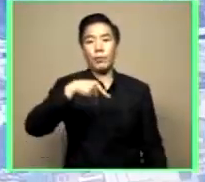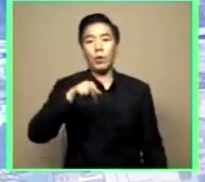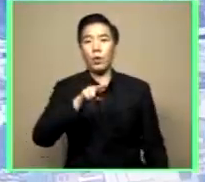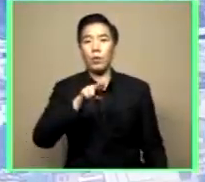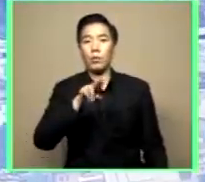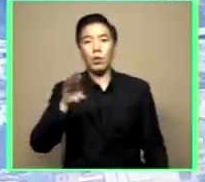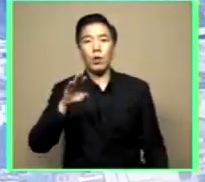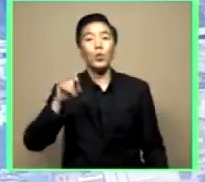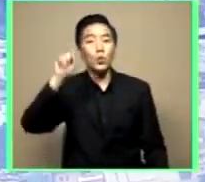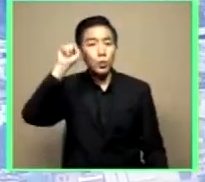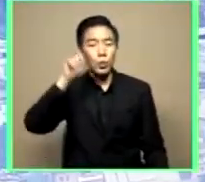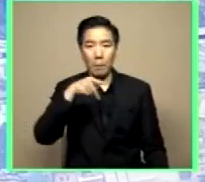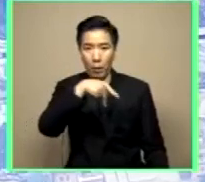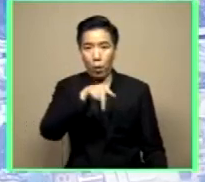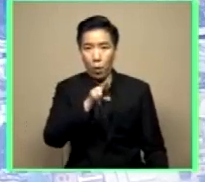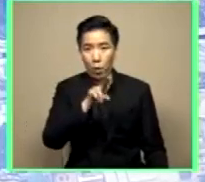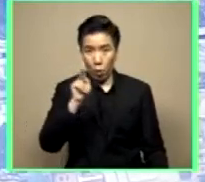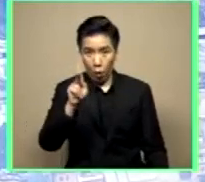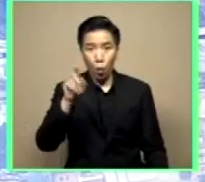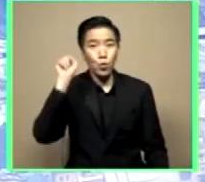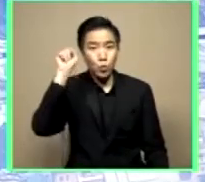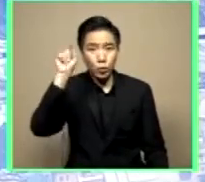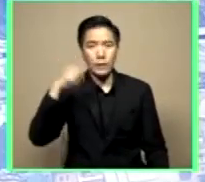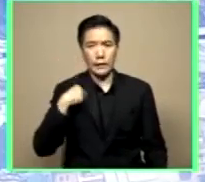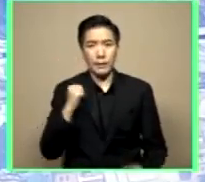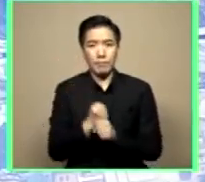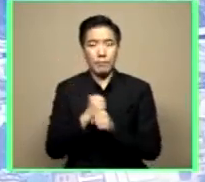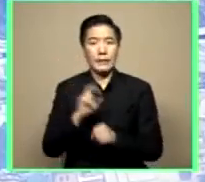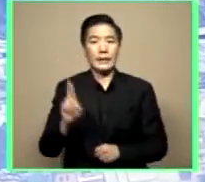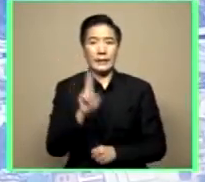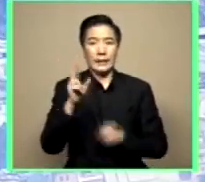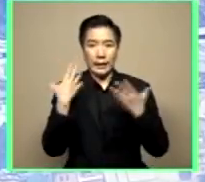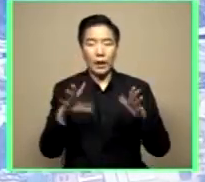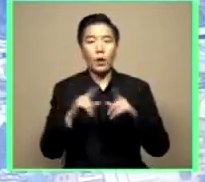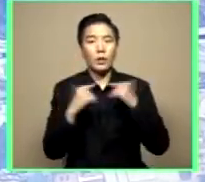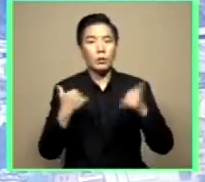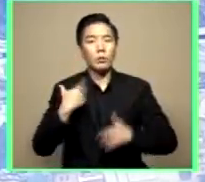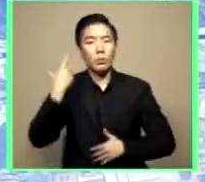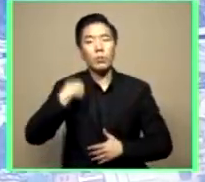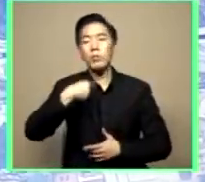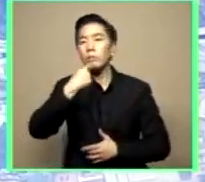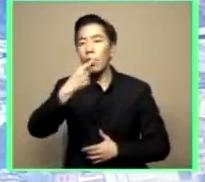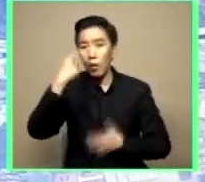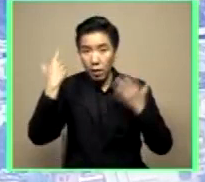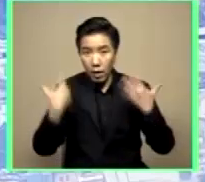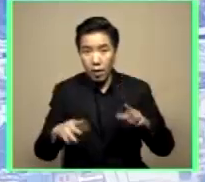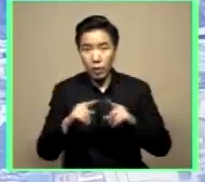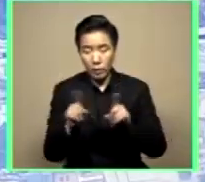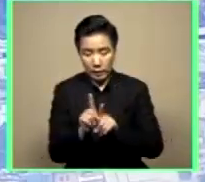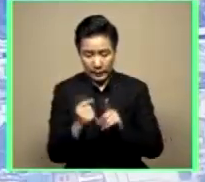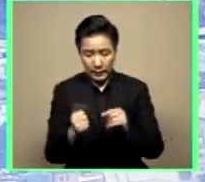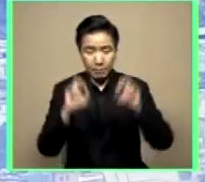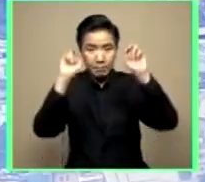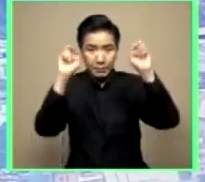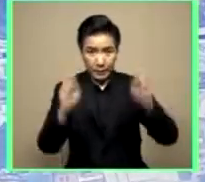เฉินพ.ร.ก.ฉุกเฉินอย่างเป็นรูปธรรมอันนี้ใช้แล้วแล้วก็เราได้เคยพูดออกไปแล้วนะครับว่าในประเด็นต่